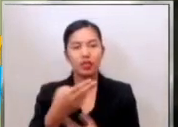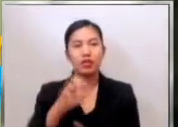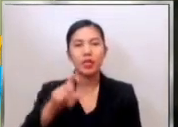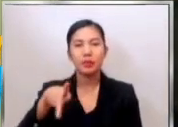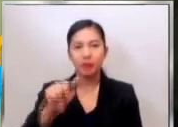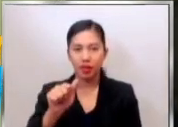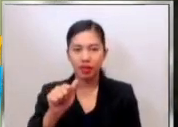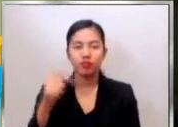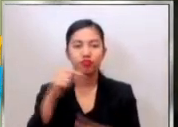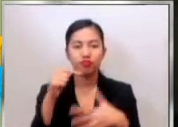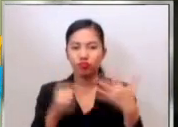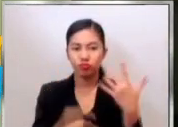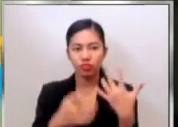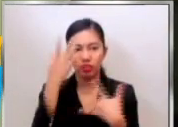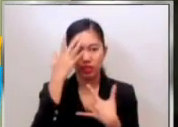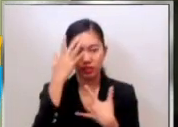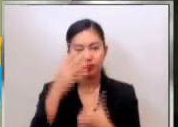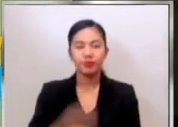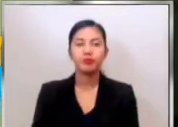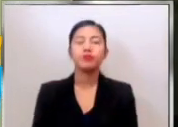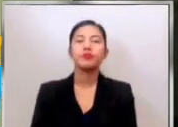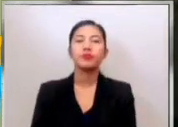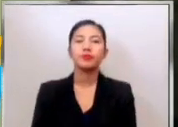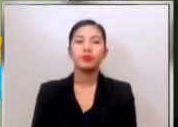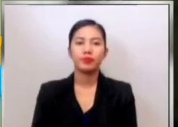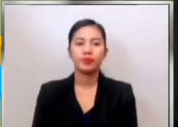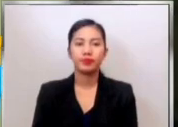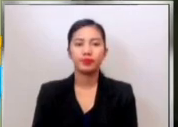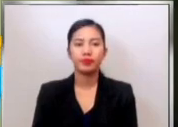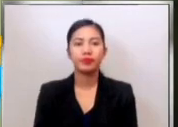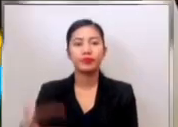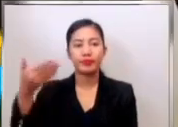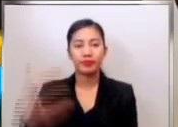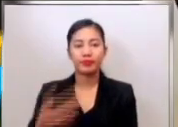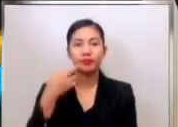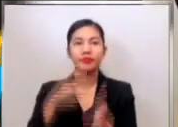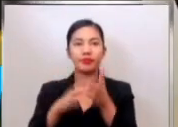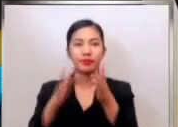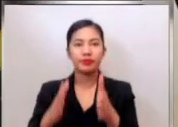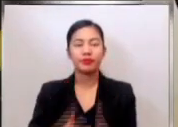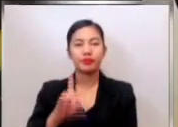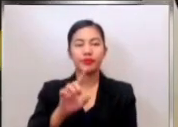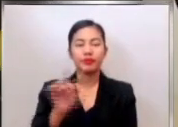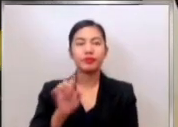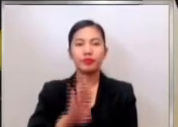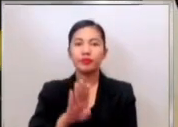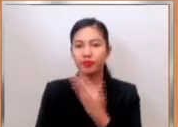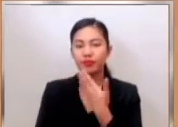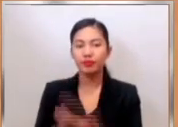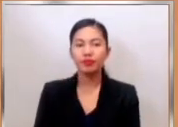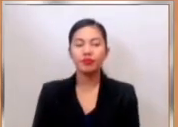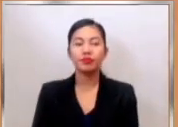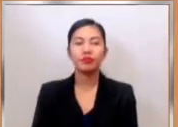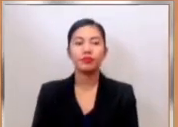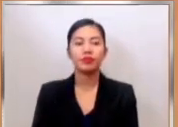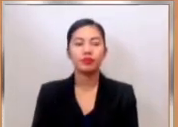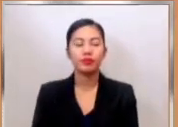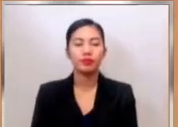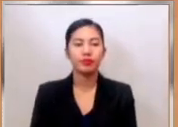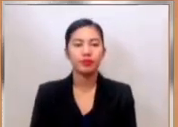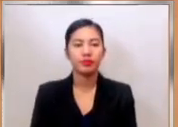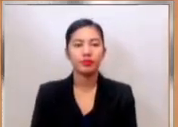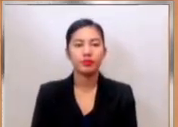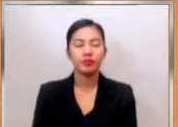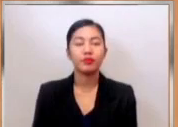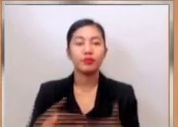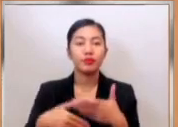inyong kapuso, Mark Makalalad ng GMA Super Radio DZBB, nag-uulat sa Balitang Hali. Maraming salamat sa iyo, Mark Makalalad. Sa ibang balita,